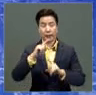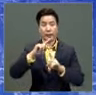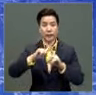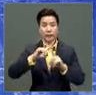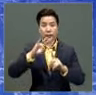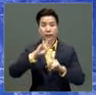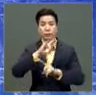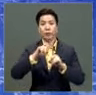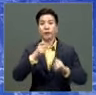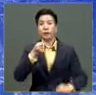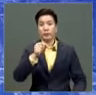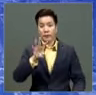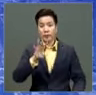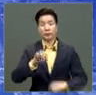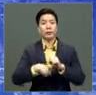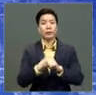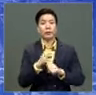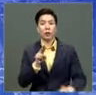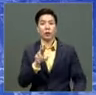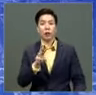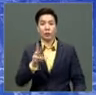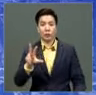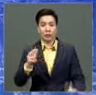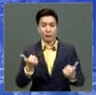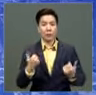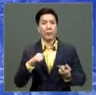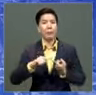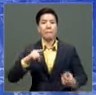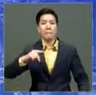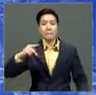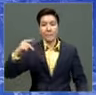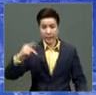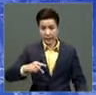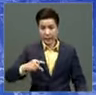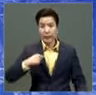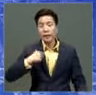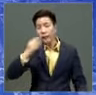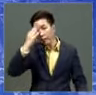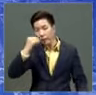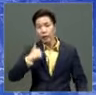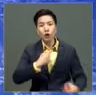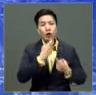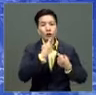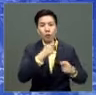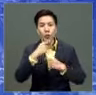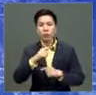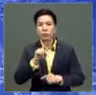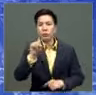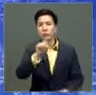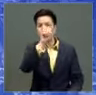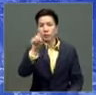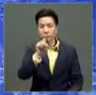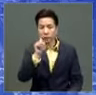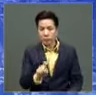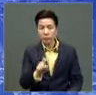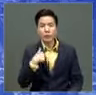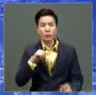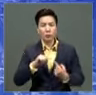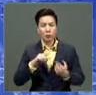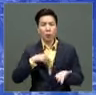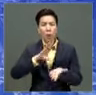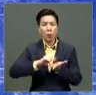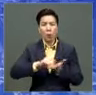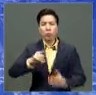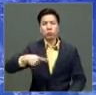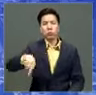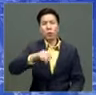รกฎาคม2563เป็นการแถลงนัดพิเศษนะครับเพื่อที่จะตอบทุกข้อสงสัยจากชุดข้อมูลที่ทำให้หลายท่าน